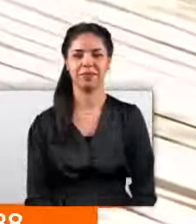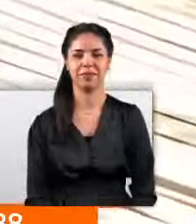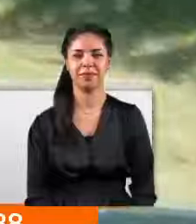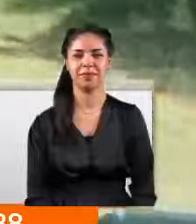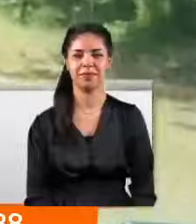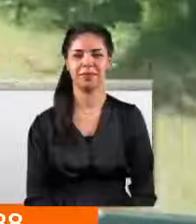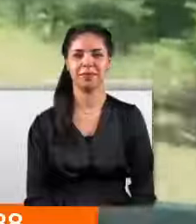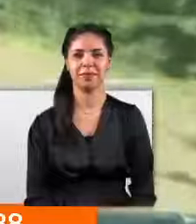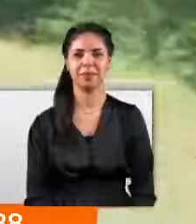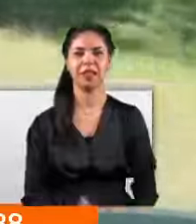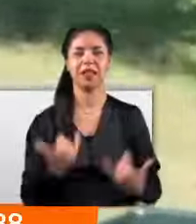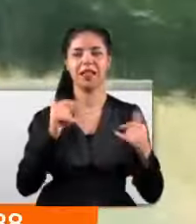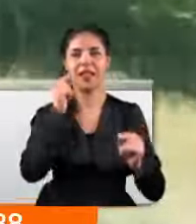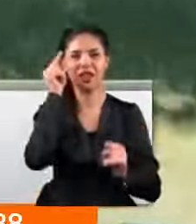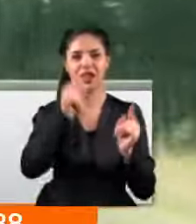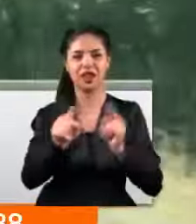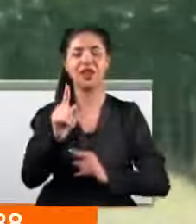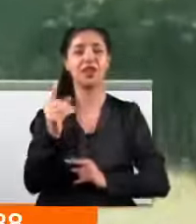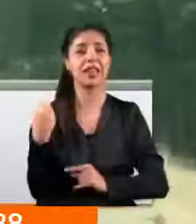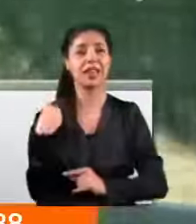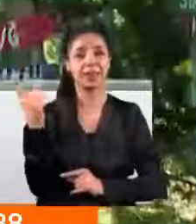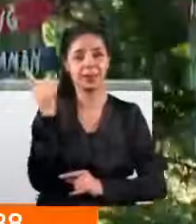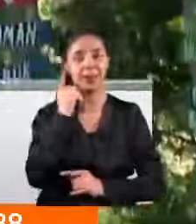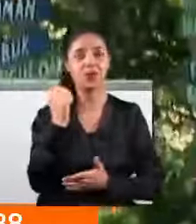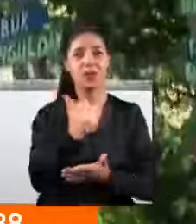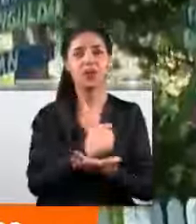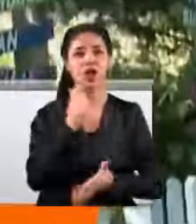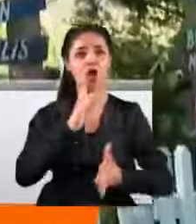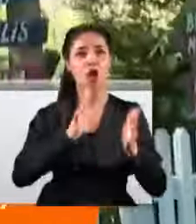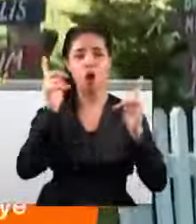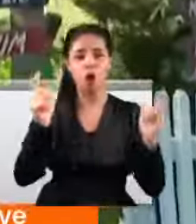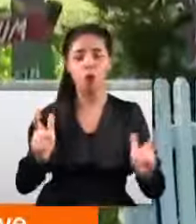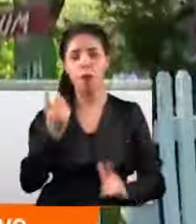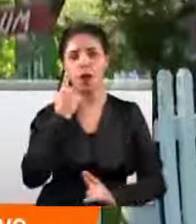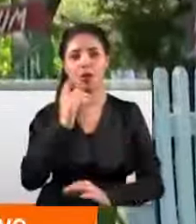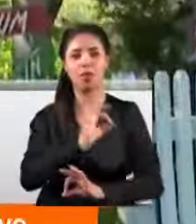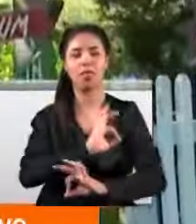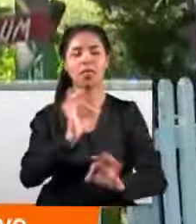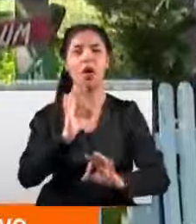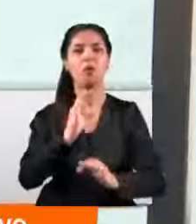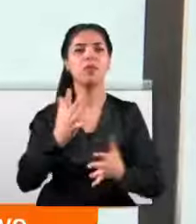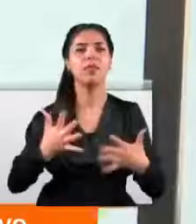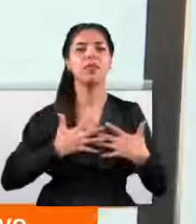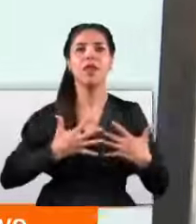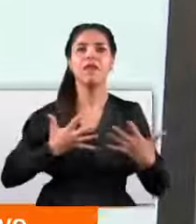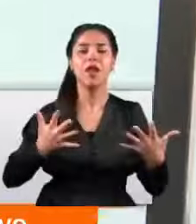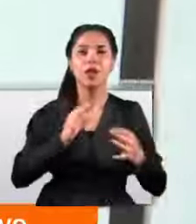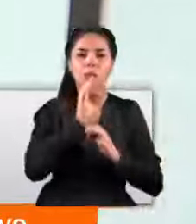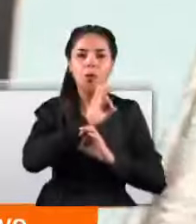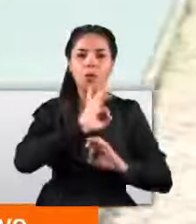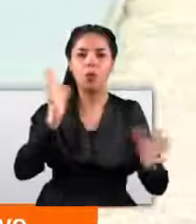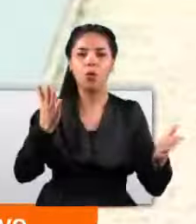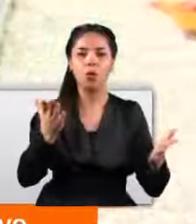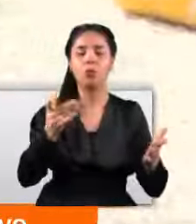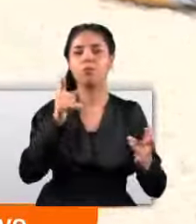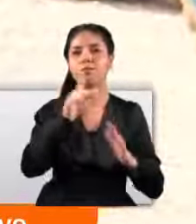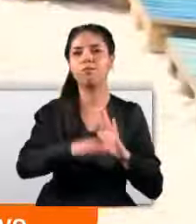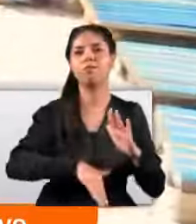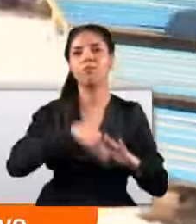hava. Tatilcilerin yeni gözdesi yemyeşil ormanlarıyla da tam bir oksijen deposu. Kocadere'nin suyunu takip ettik